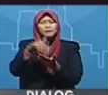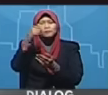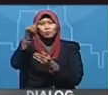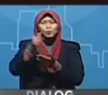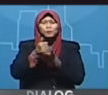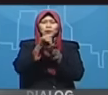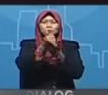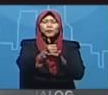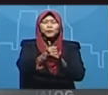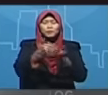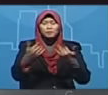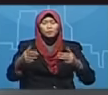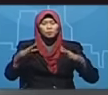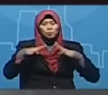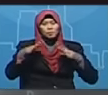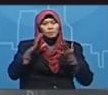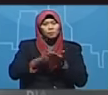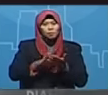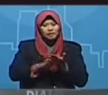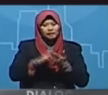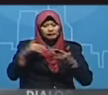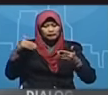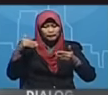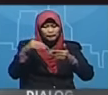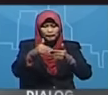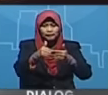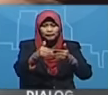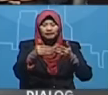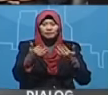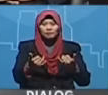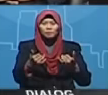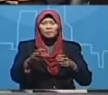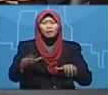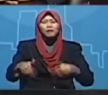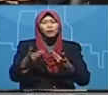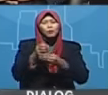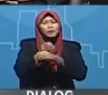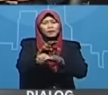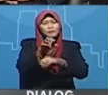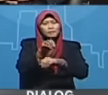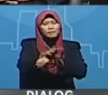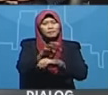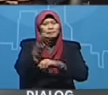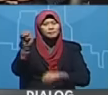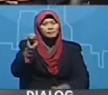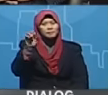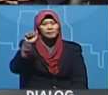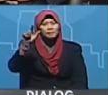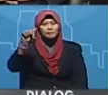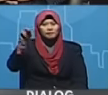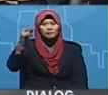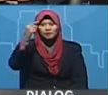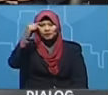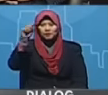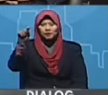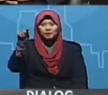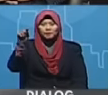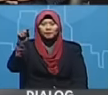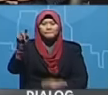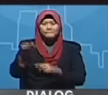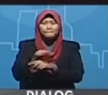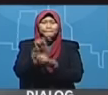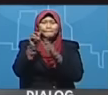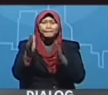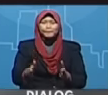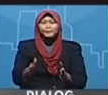Jadi memandangkan cuti sekolah juga hampir tiba, jadi mungkin nasihat sendiri daripada Encik Alan kepada pengguna,